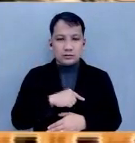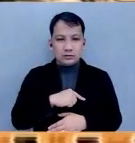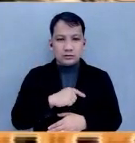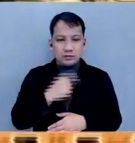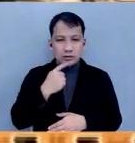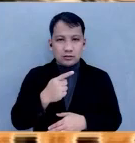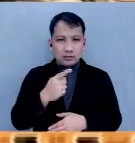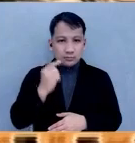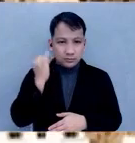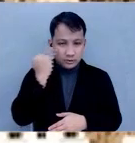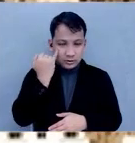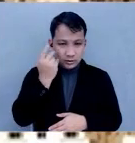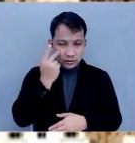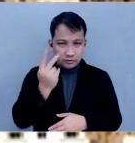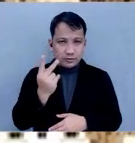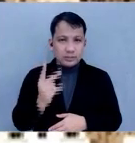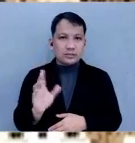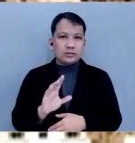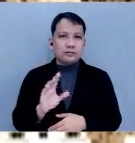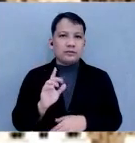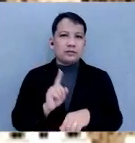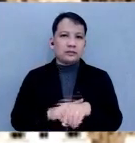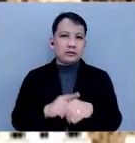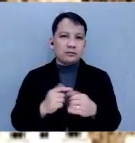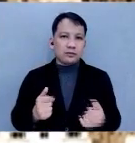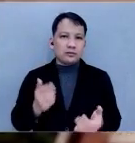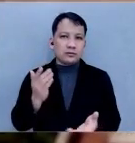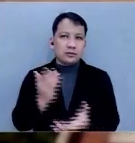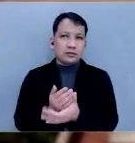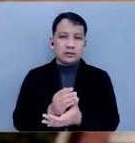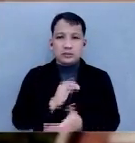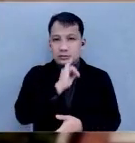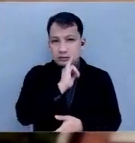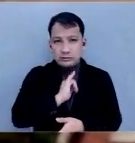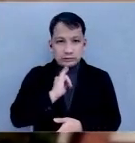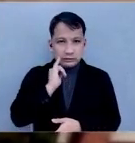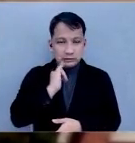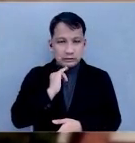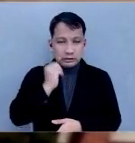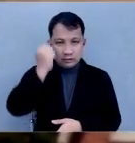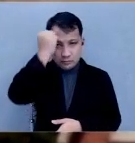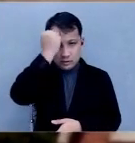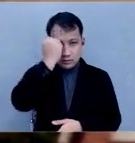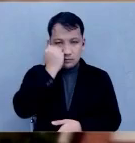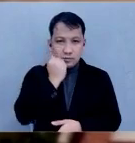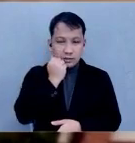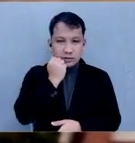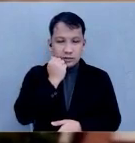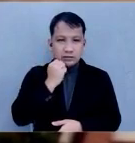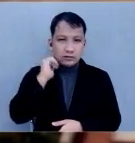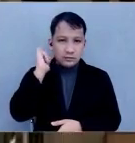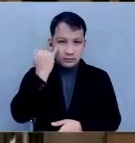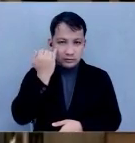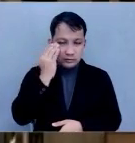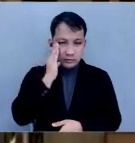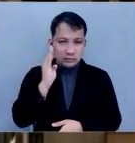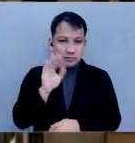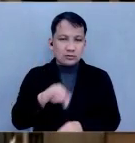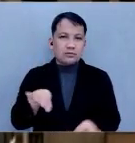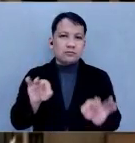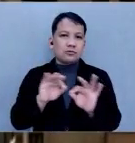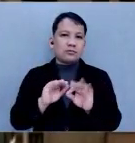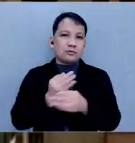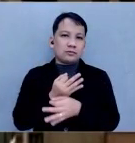Kirby na hindi pa napapanahon ng ceasefire sa Israel at Hamas. Sabi rin ni US President Joe Biden, dapat munang palayain ang